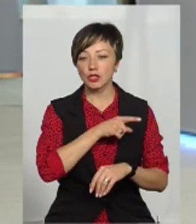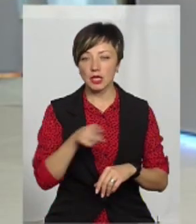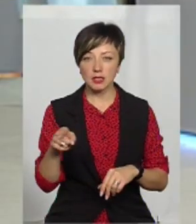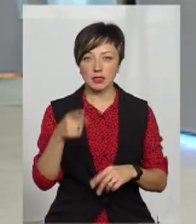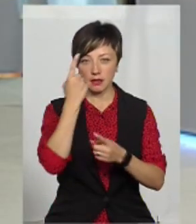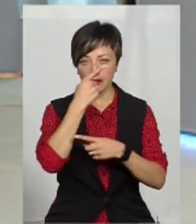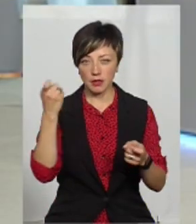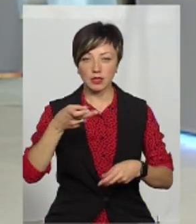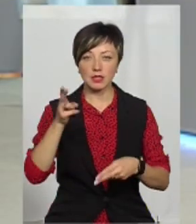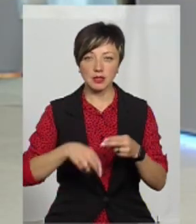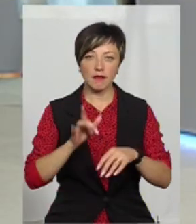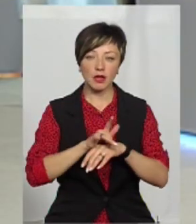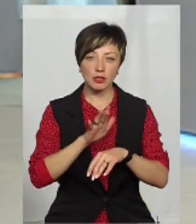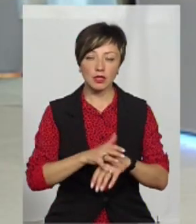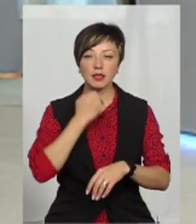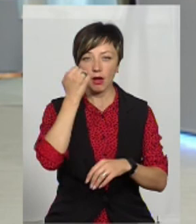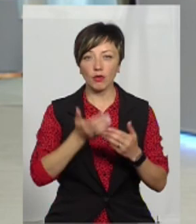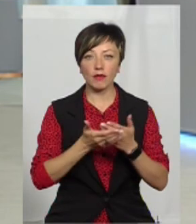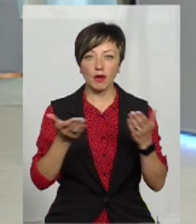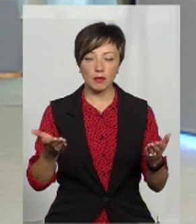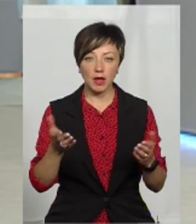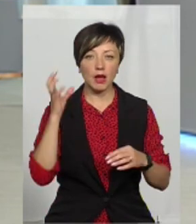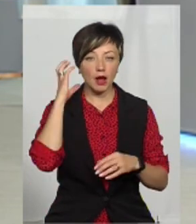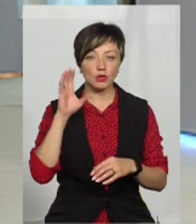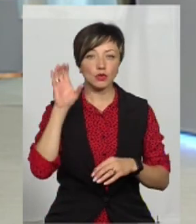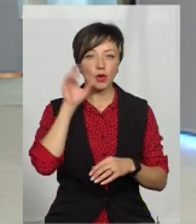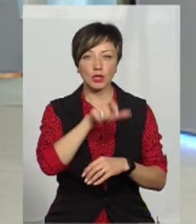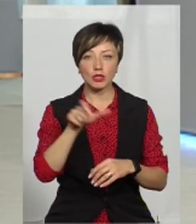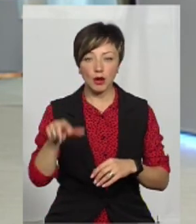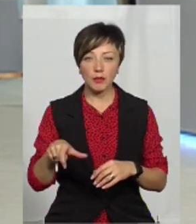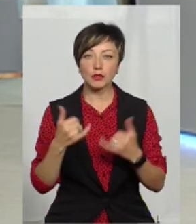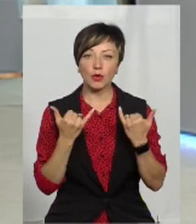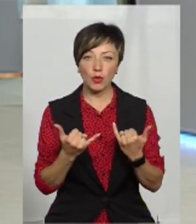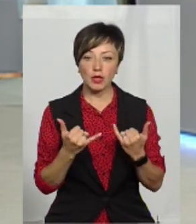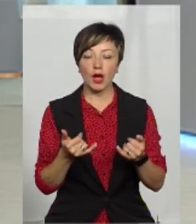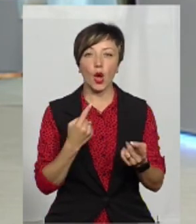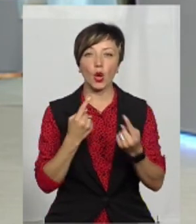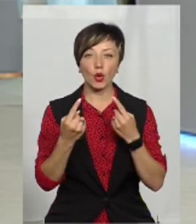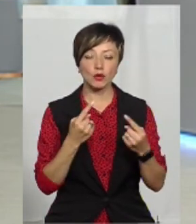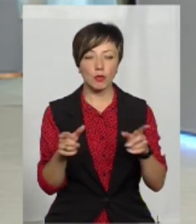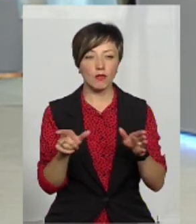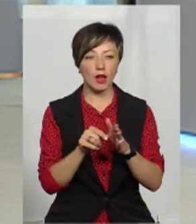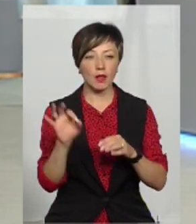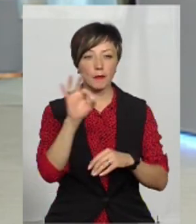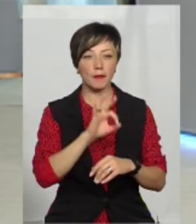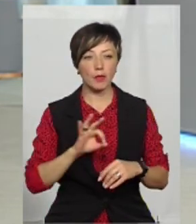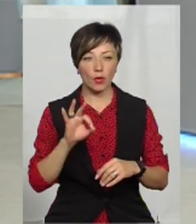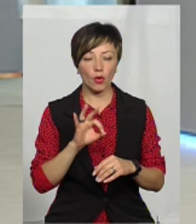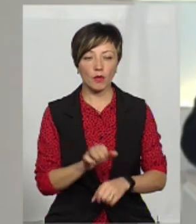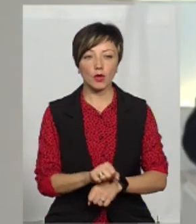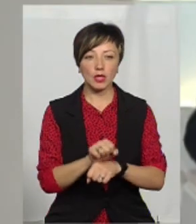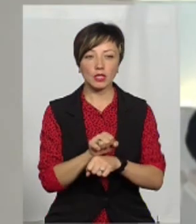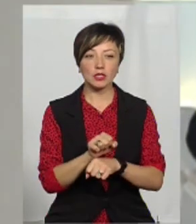ефіру вичерпано. Дякую нашим глядачам та радіослухачам. Нагадаю, що сьогодні ми розмовляли про